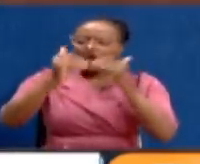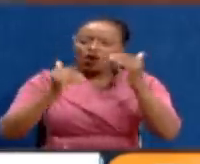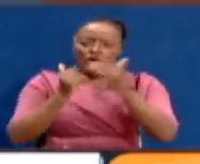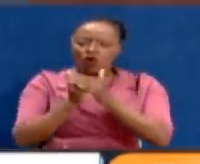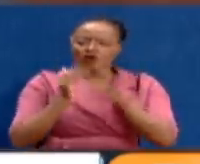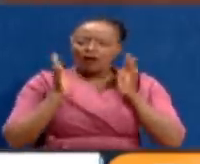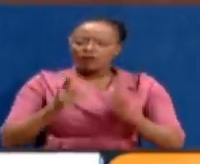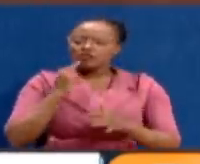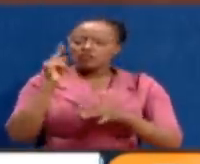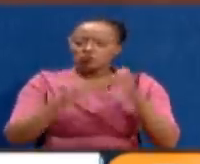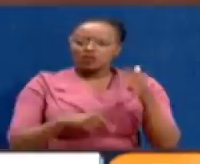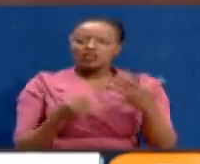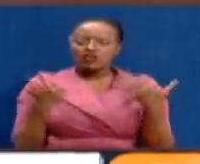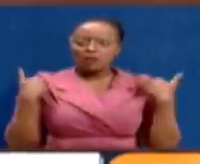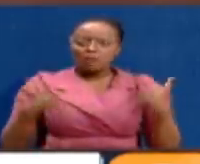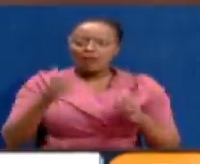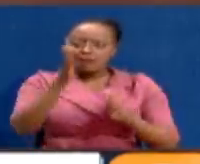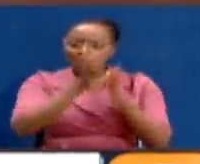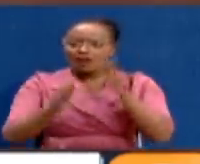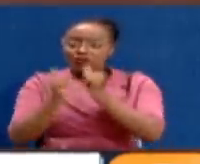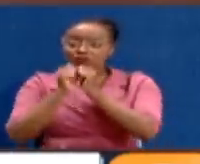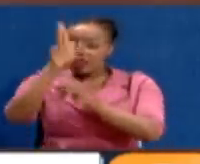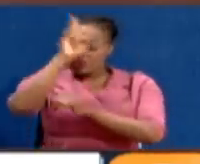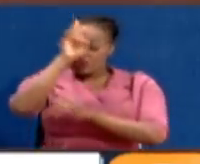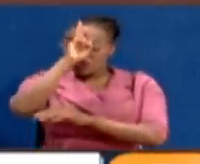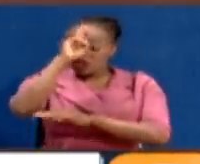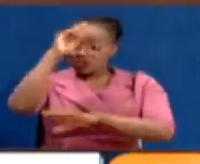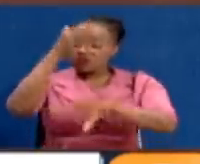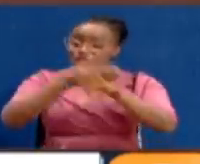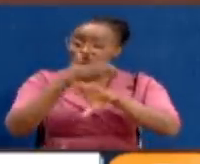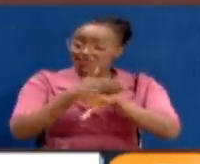I planned with the police to forge.